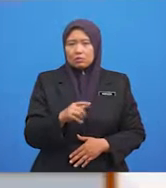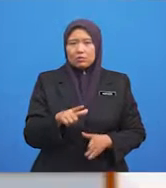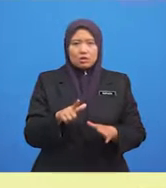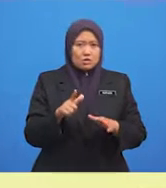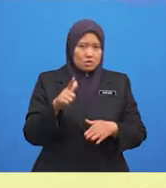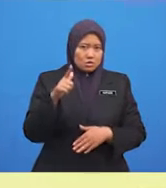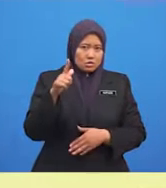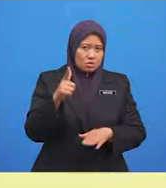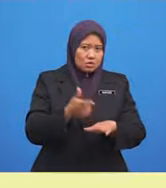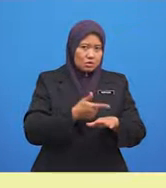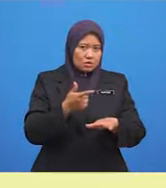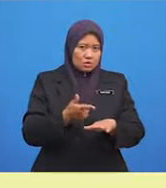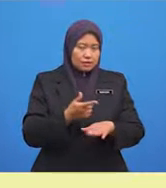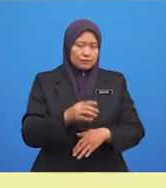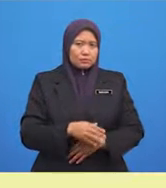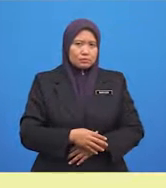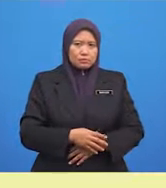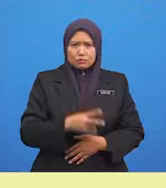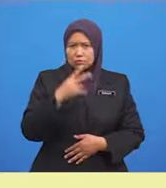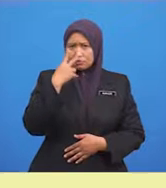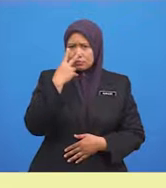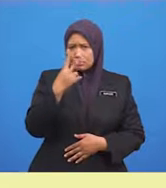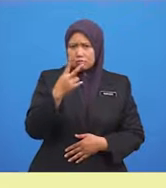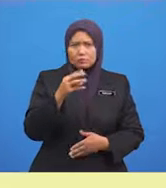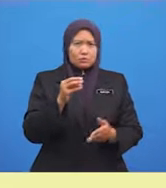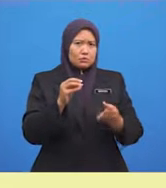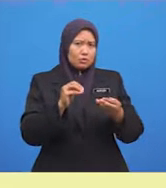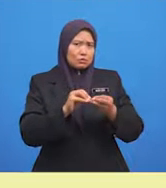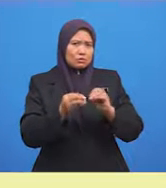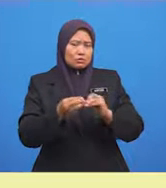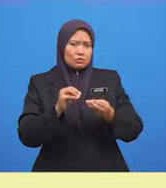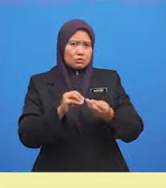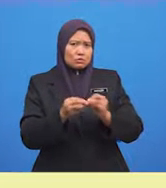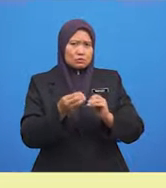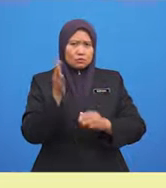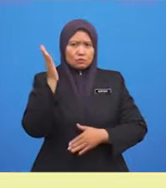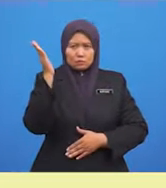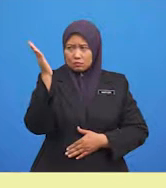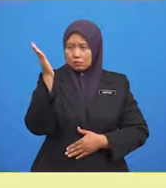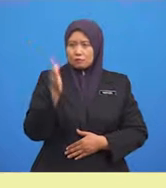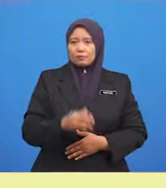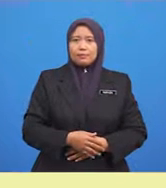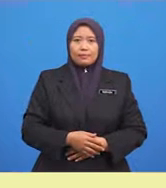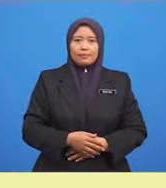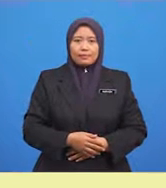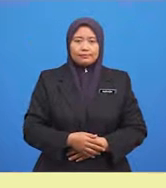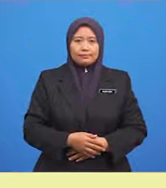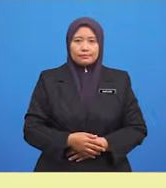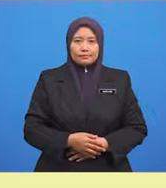ini. Perhatikan nombor-nombor yang dipaparkan di sebelah. Di paparan